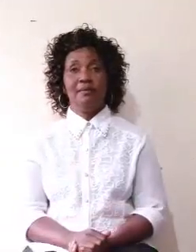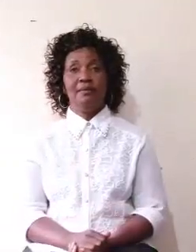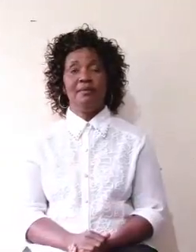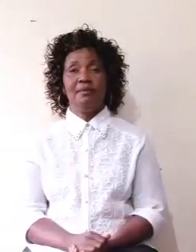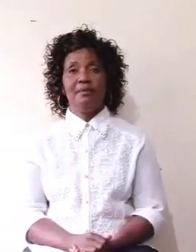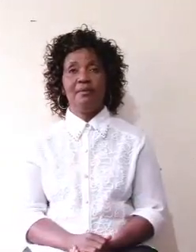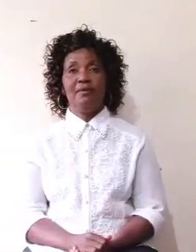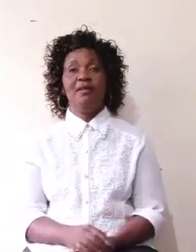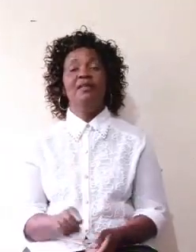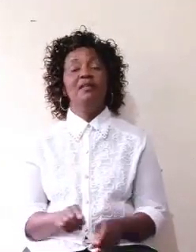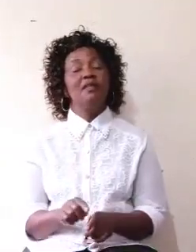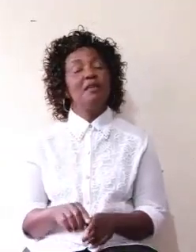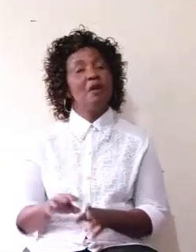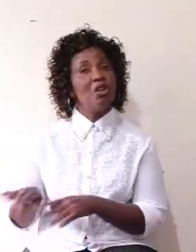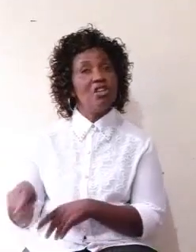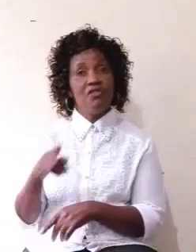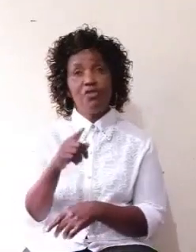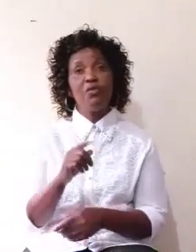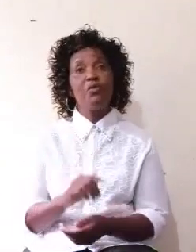aiwachiendaiunonamata kani maidinda akuna kudaro so